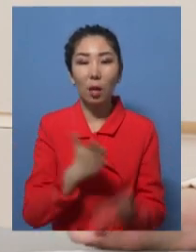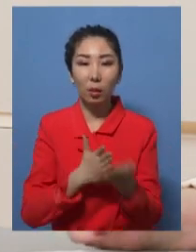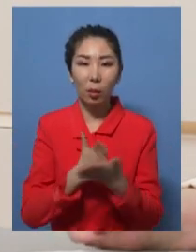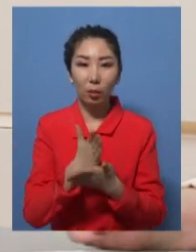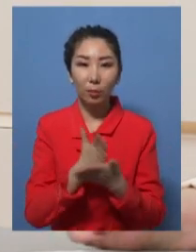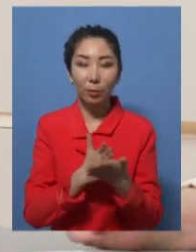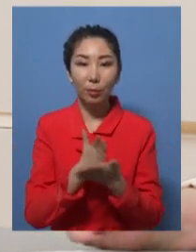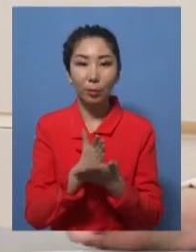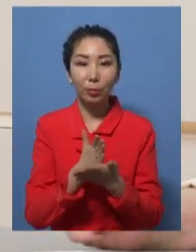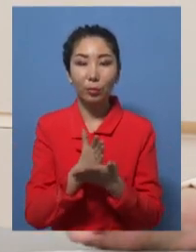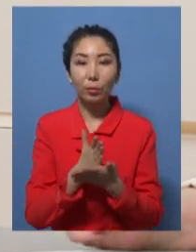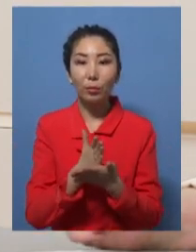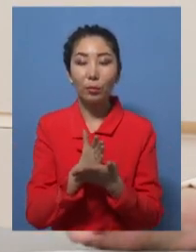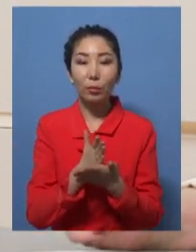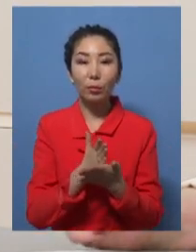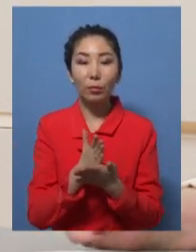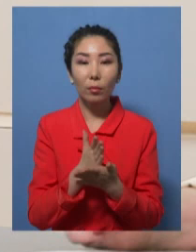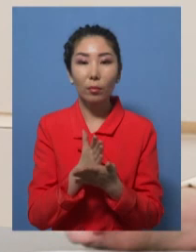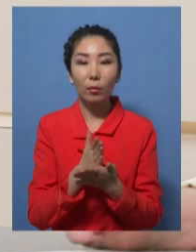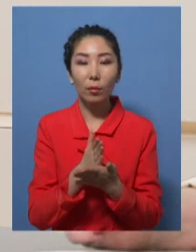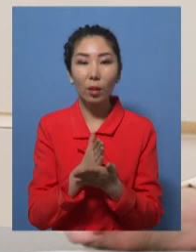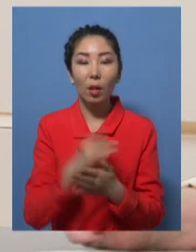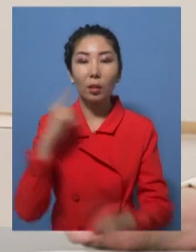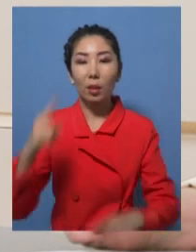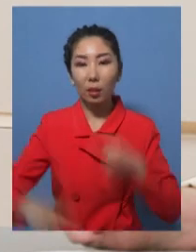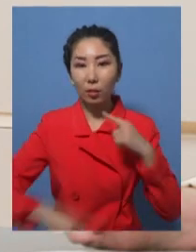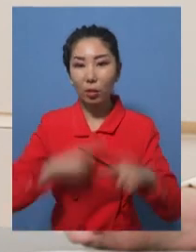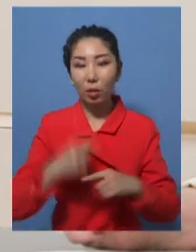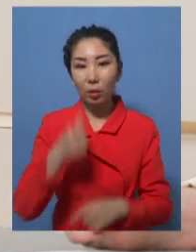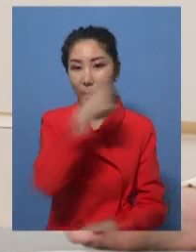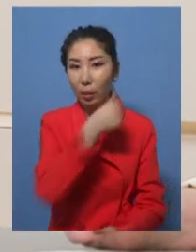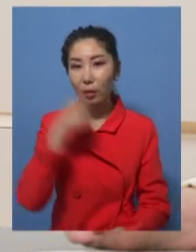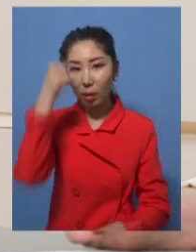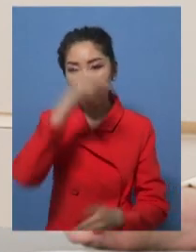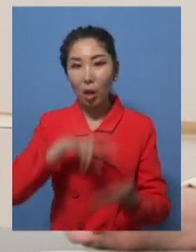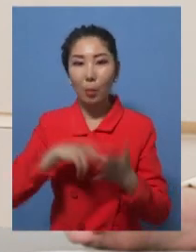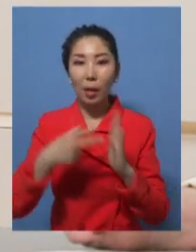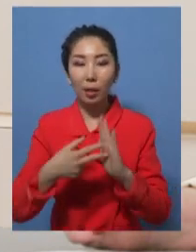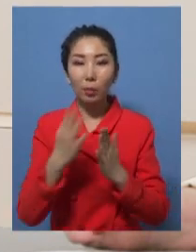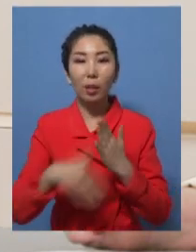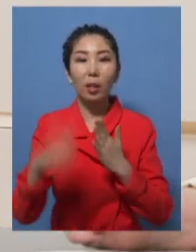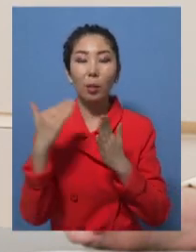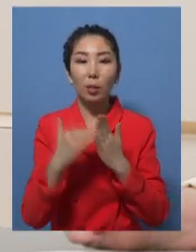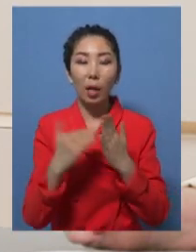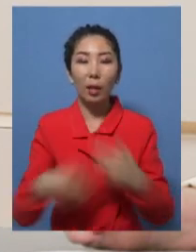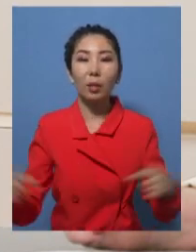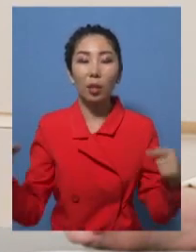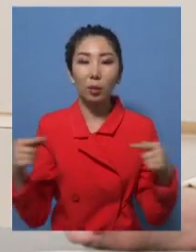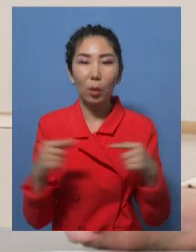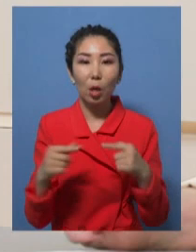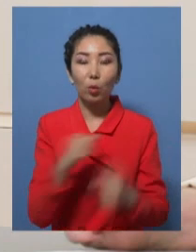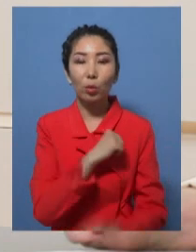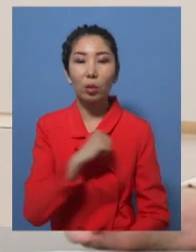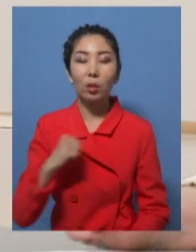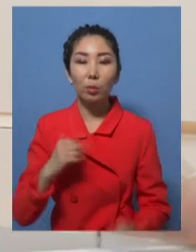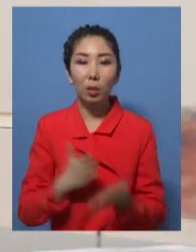баға береді. Соған қоса келесі жылға мақсат бағдарымыз айқындап береді. Енді өз